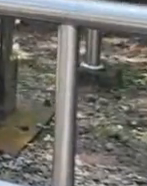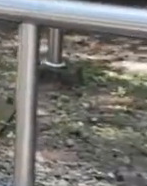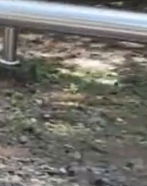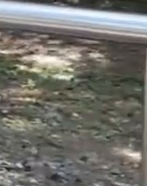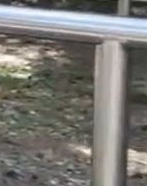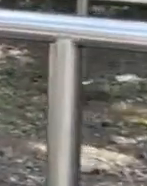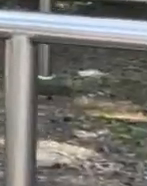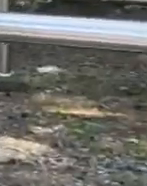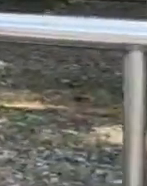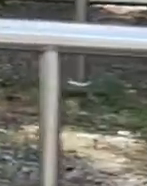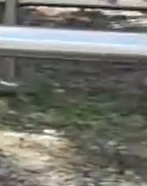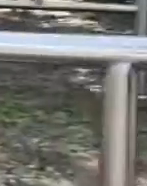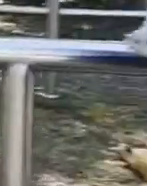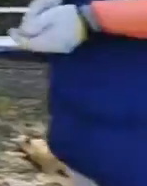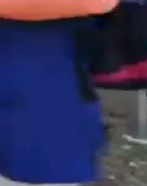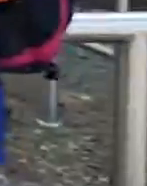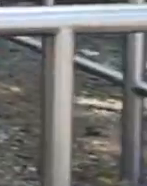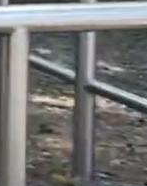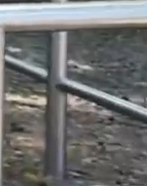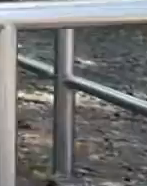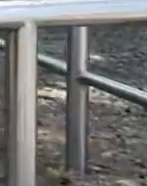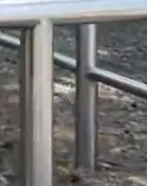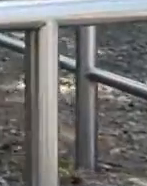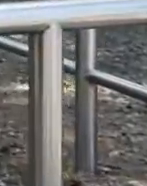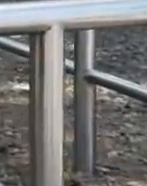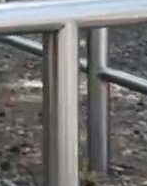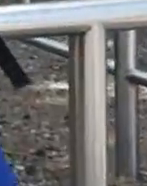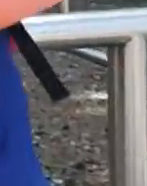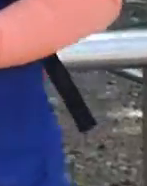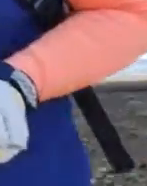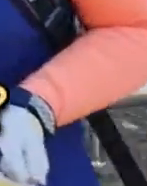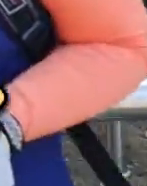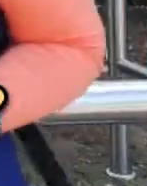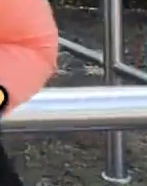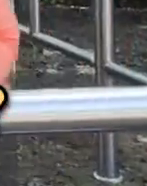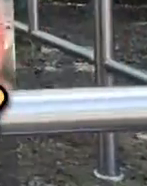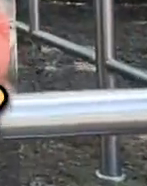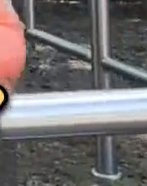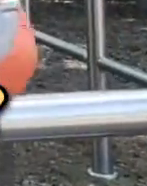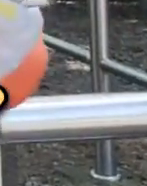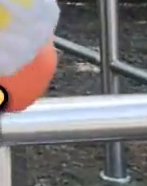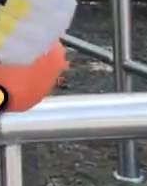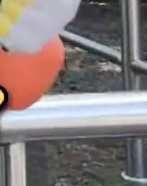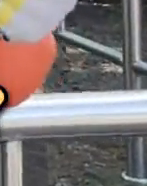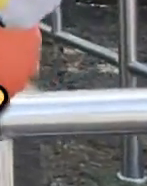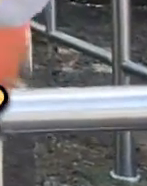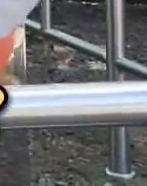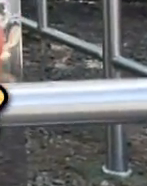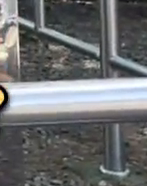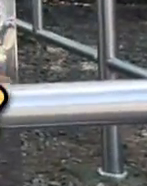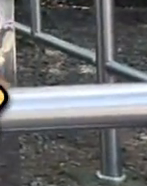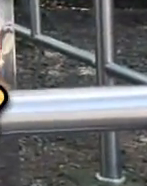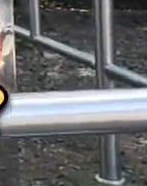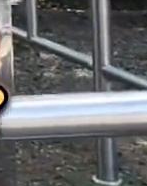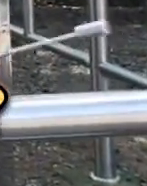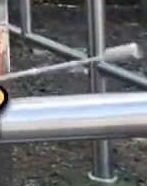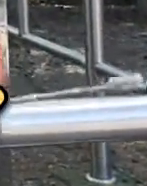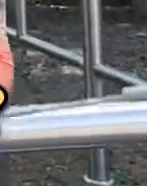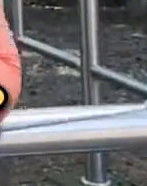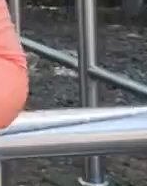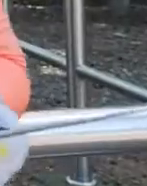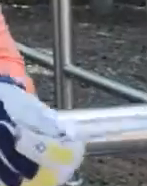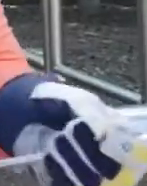야, 공기 좋다. 안녕하세요. 반갑습니다. 반갑습니다. 네, 뭔가 이거 들고 네. 계시는 거 보니까 이 내연산에 대해서 잘 알고 계시는